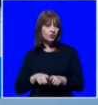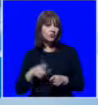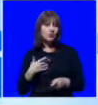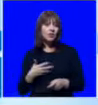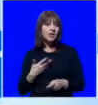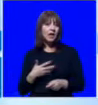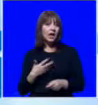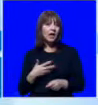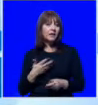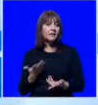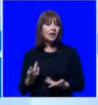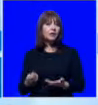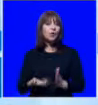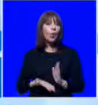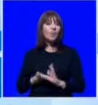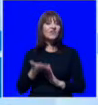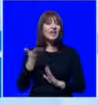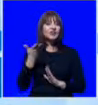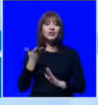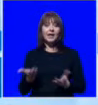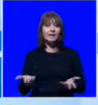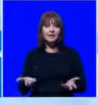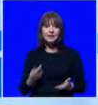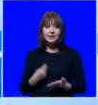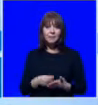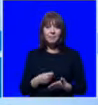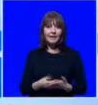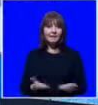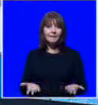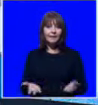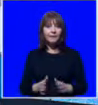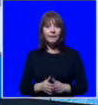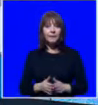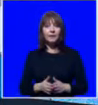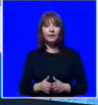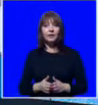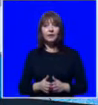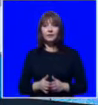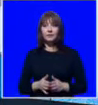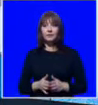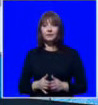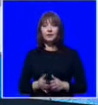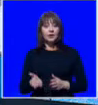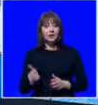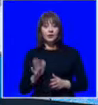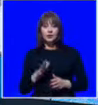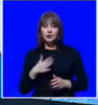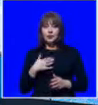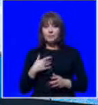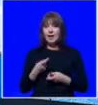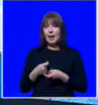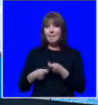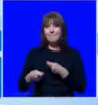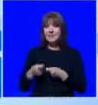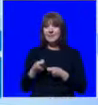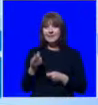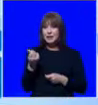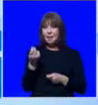Казвам, служителите в частните компании сигурно също искат увеличение на заплатите. Ще има ли бизнеса средства